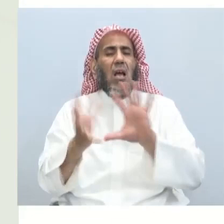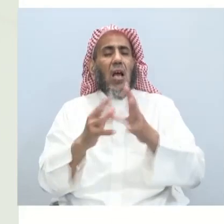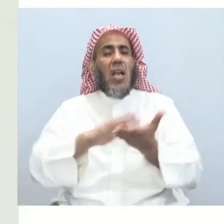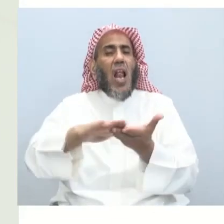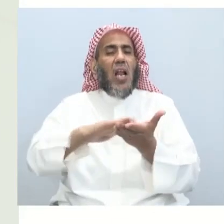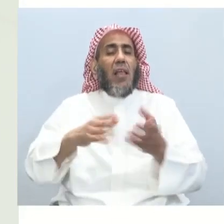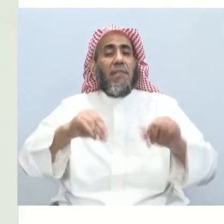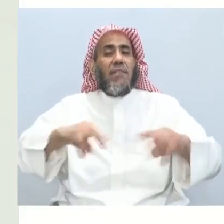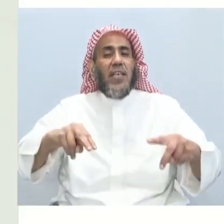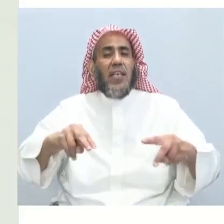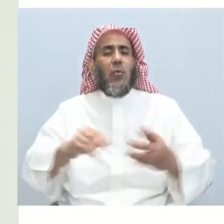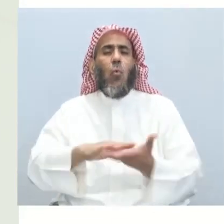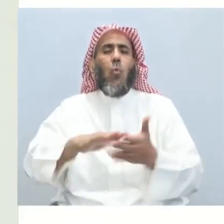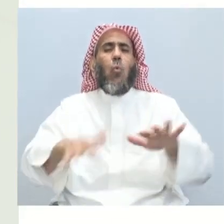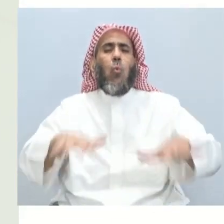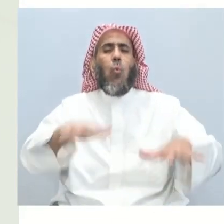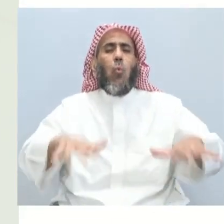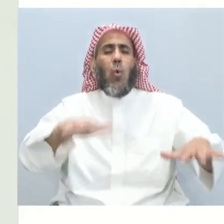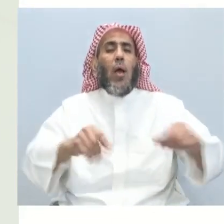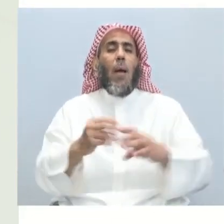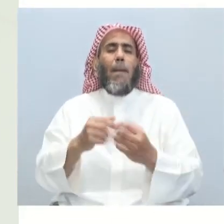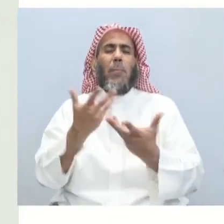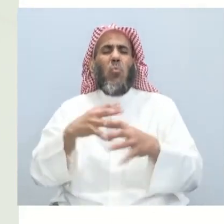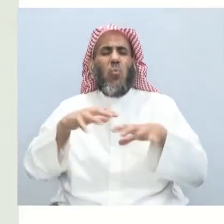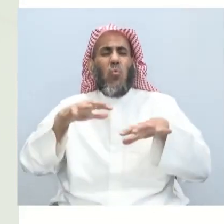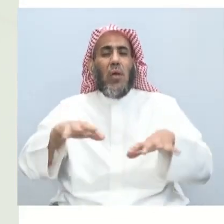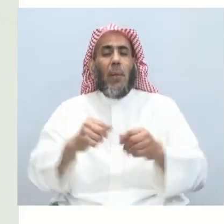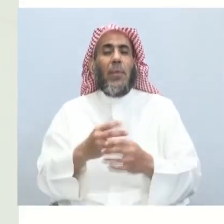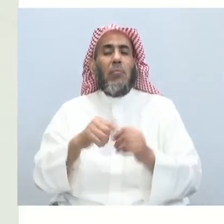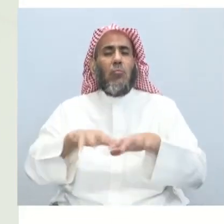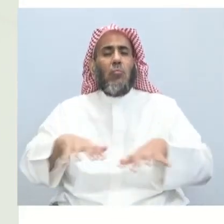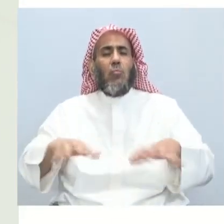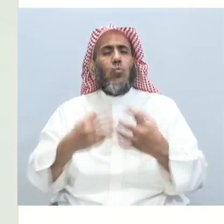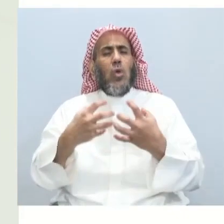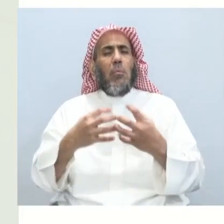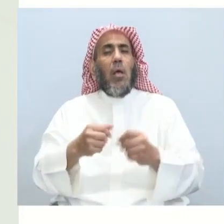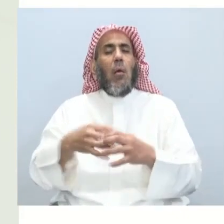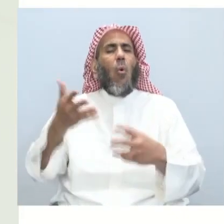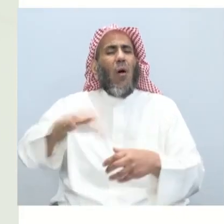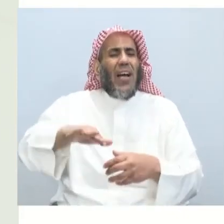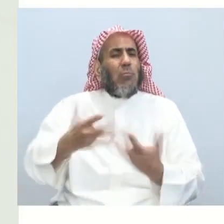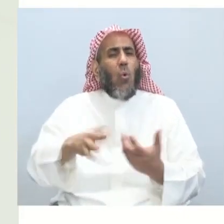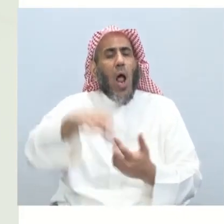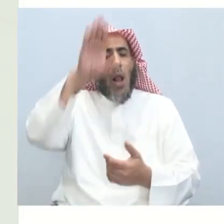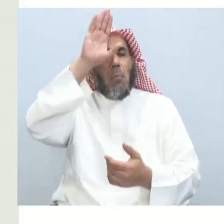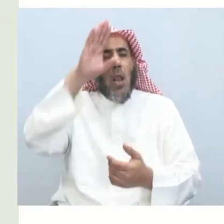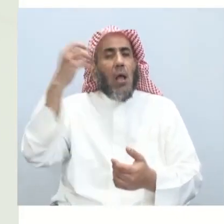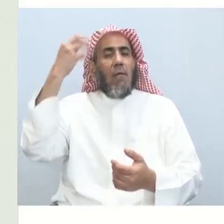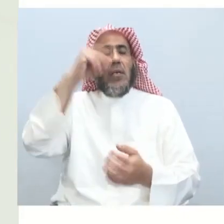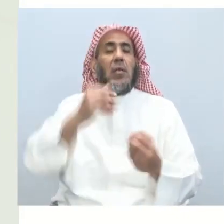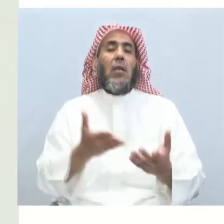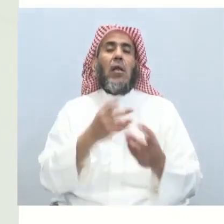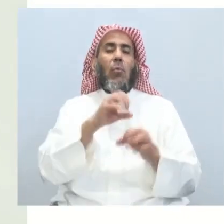الارض فيه زلزلت زلزالها بالضخ من ارزاء يعني من المصيبه التي التي حلت في الملك فيصل